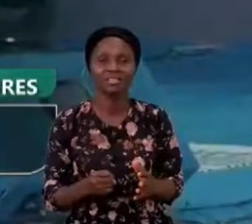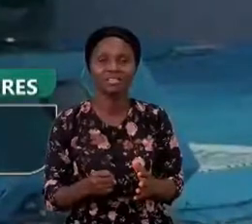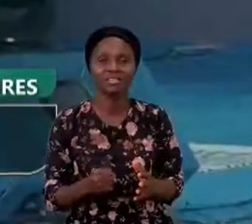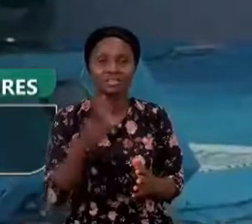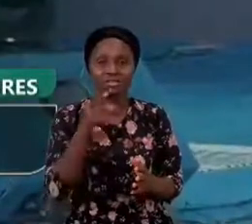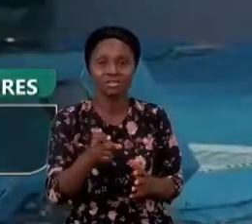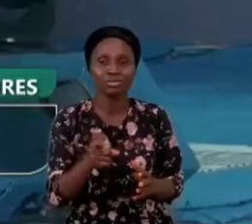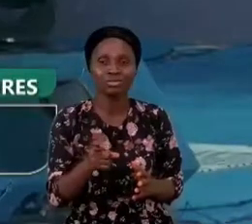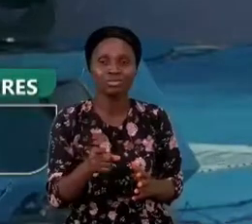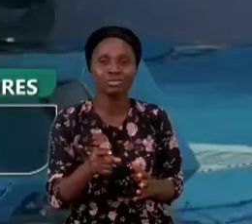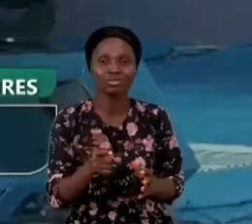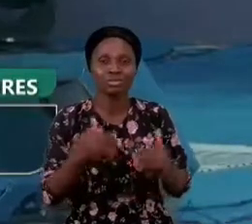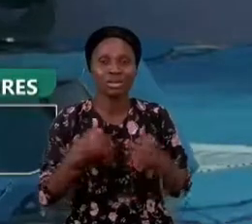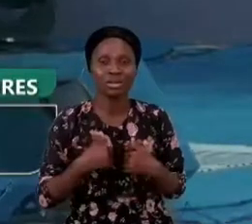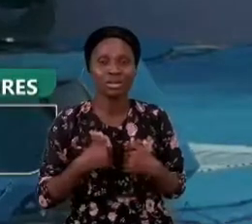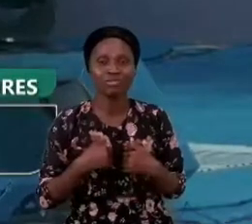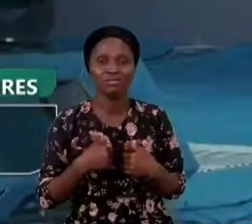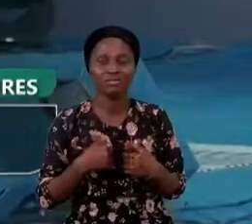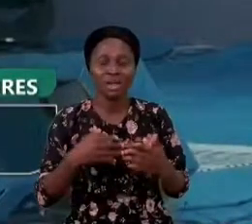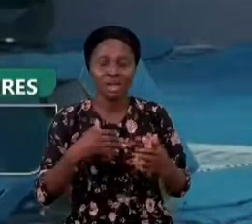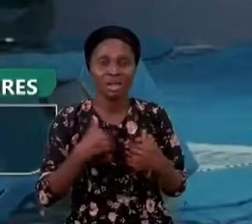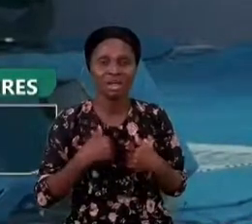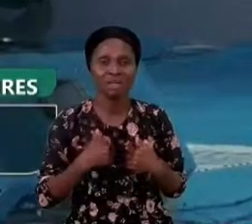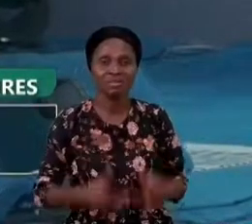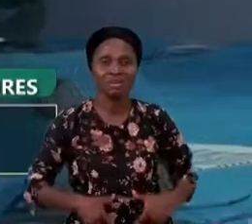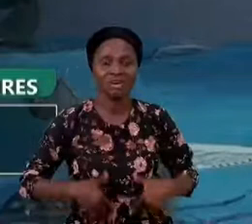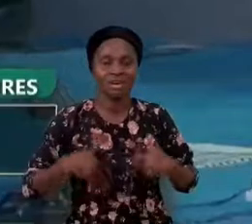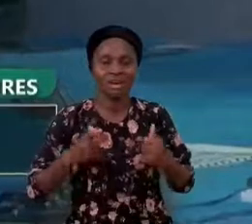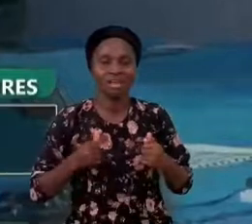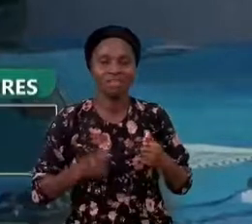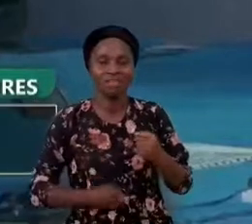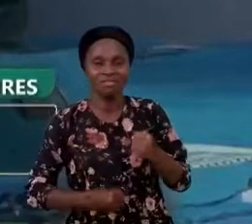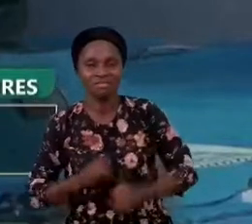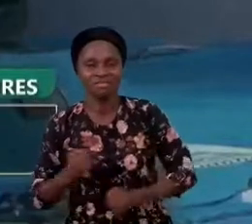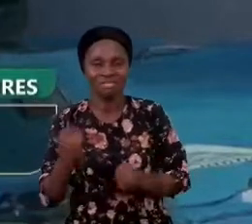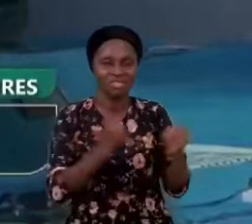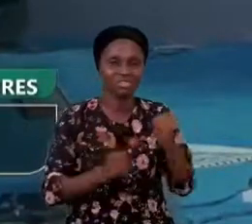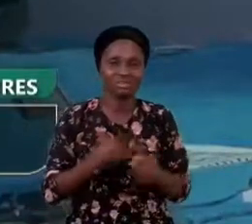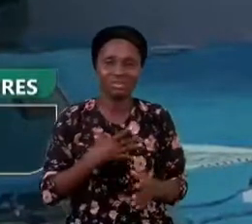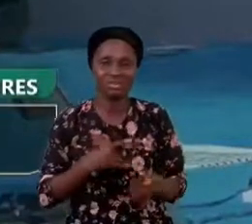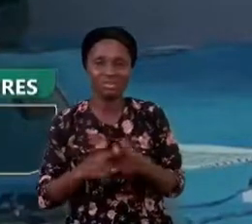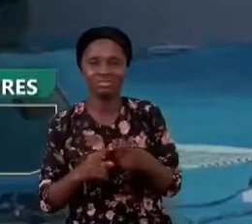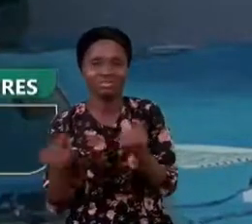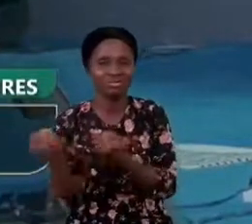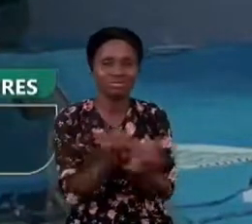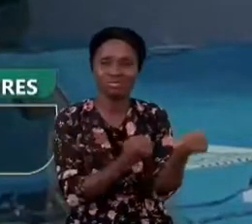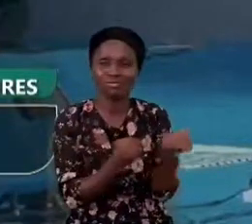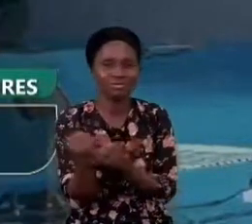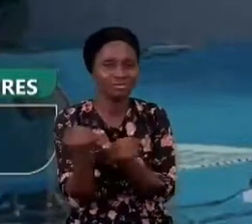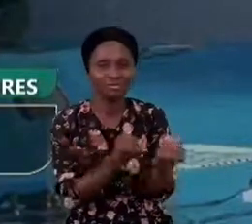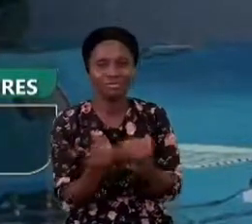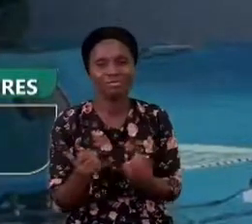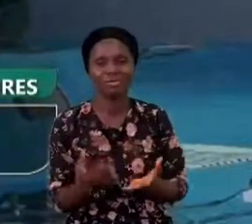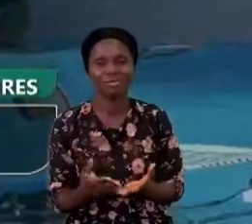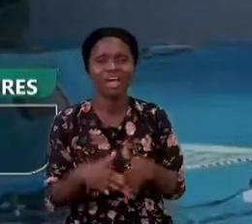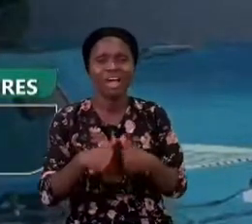violent. Quand est-ce que tu vas jouir de la vie? Parce que la culpabilité et tout est là. Ces choses amènent, devons les confesser, nous